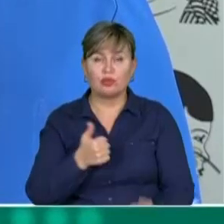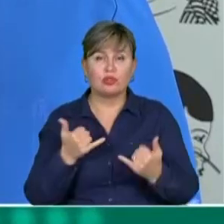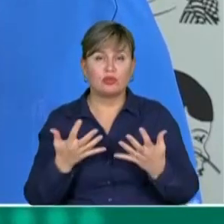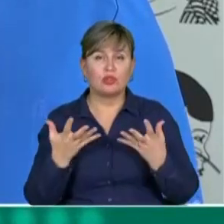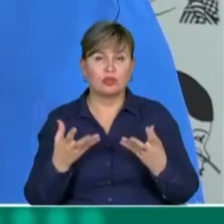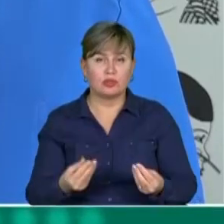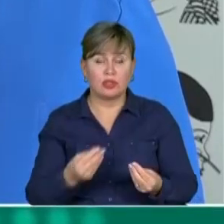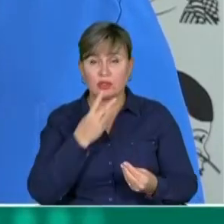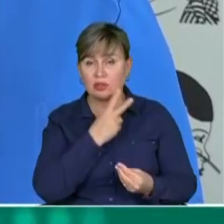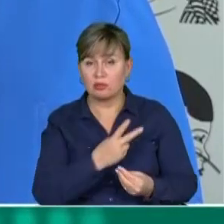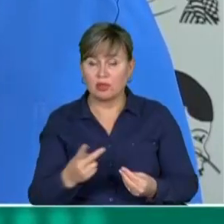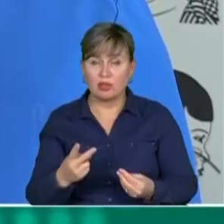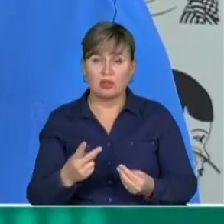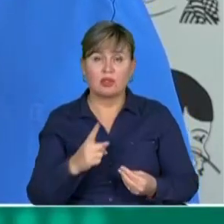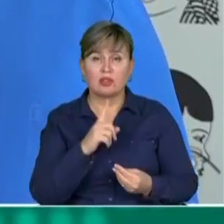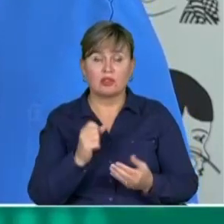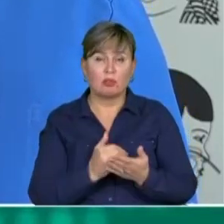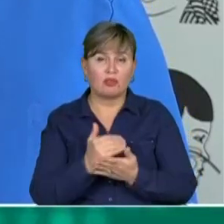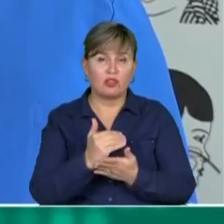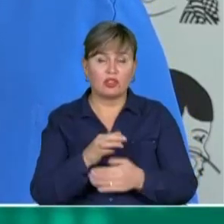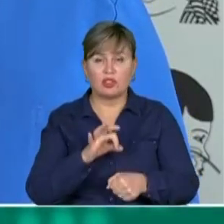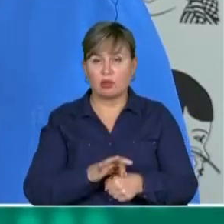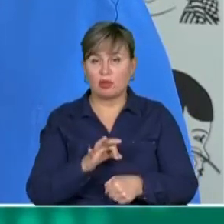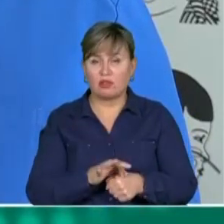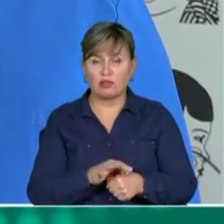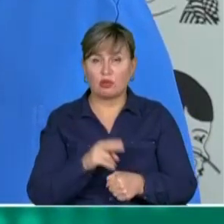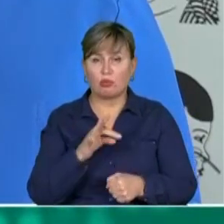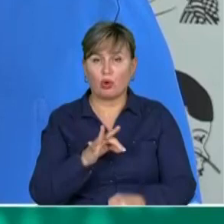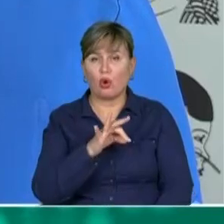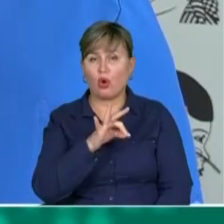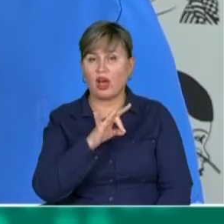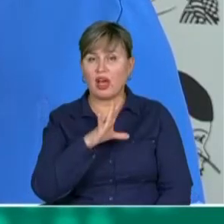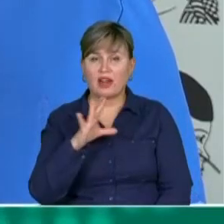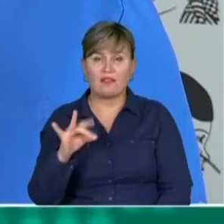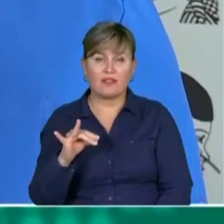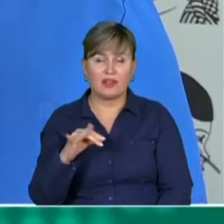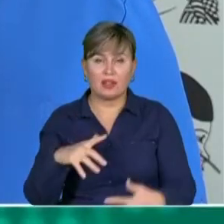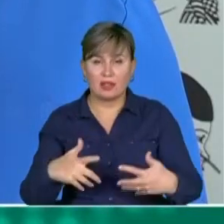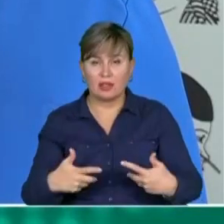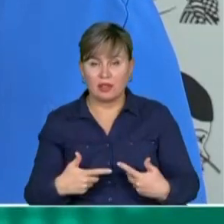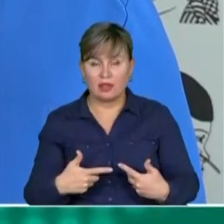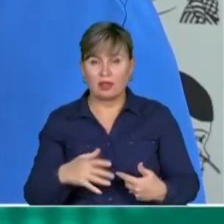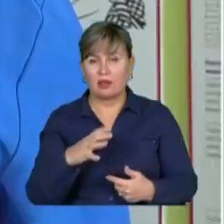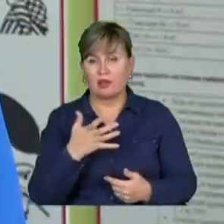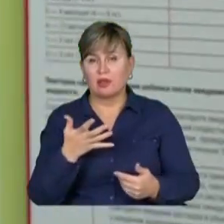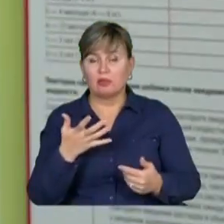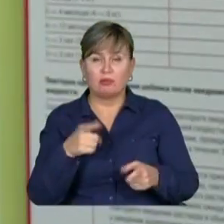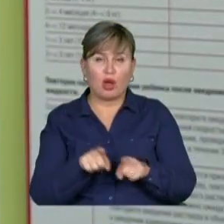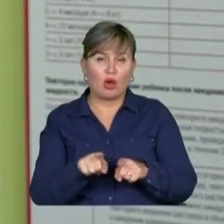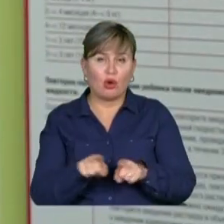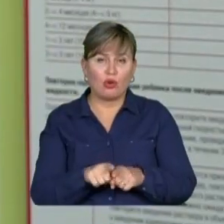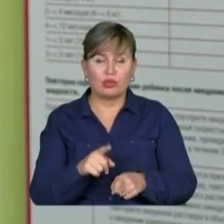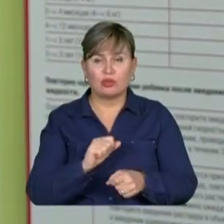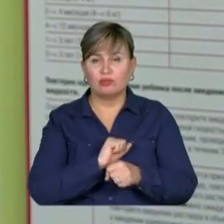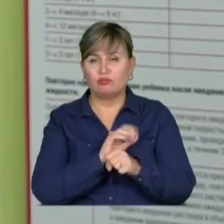день отмечается повышение заболеваемости по ОРВИ, то есть там могут быть похожие симптоматики с